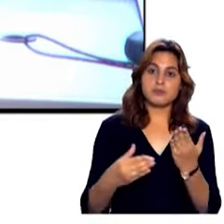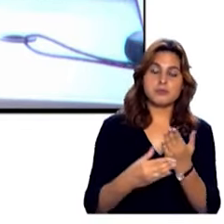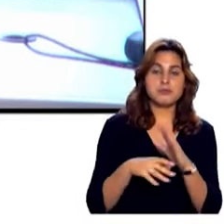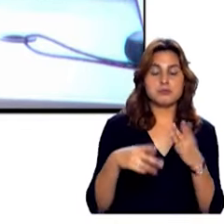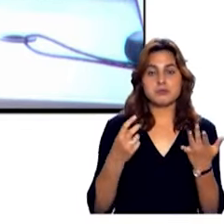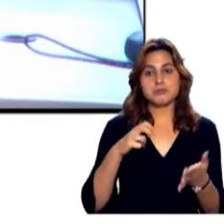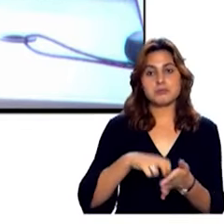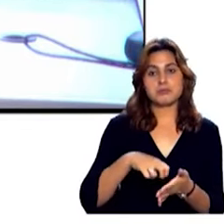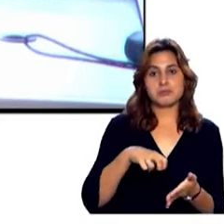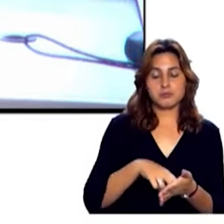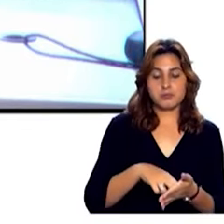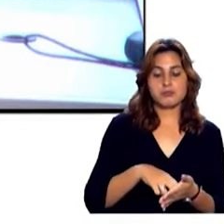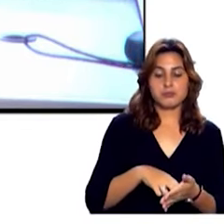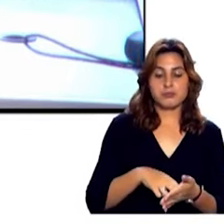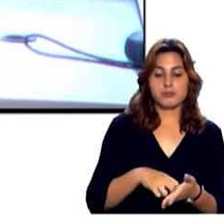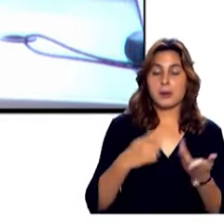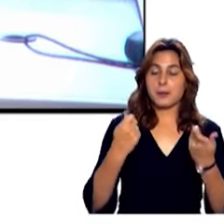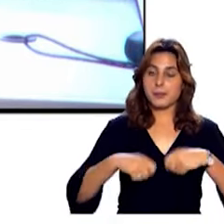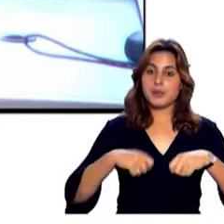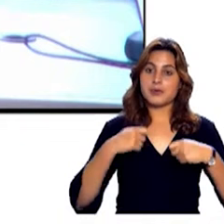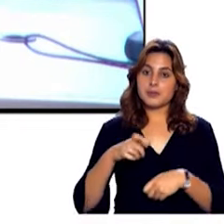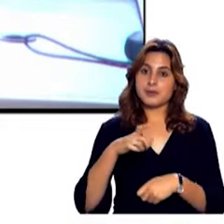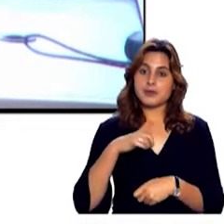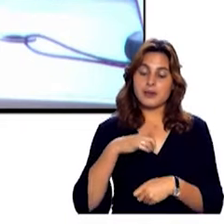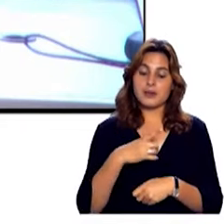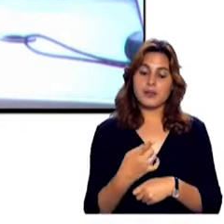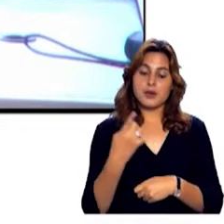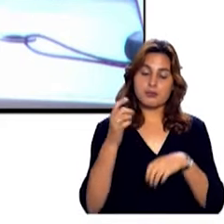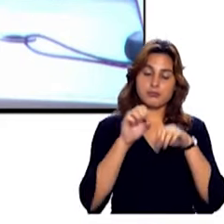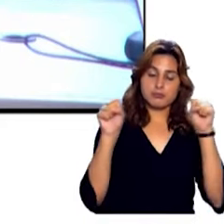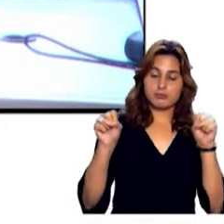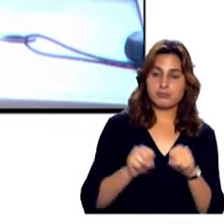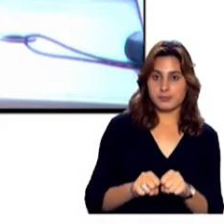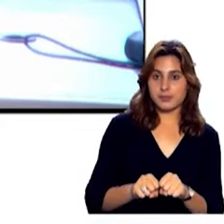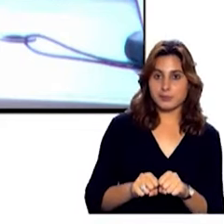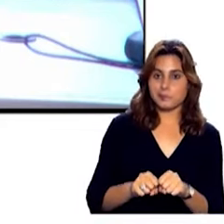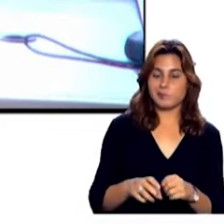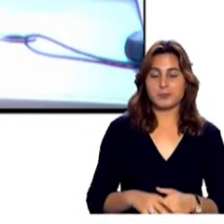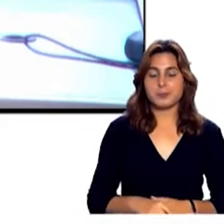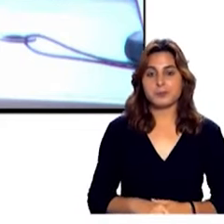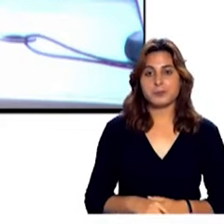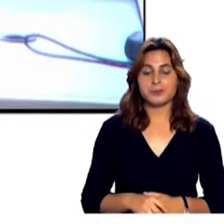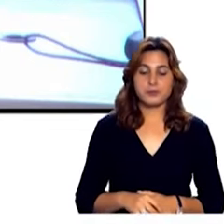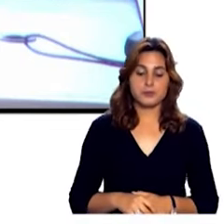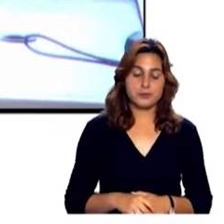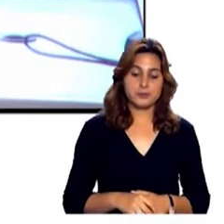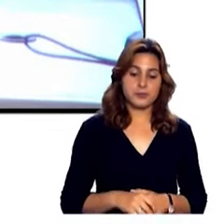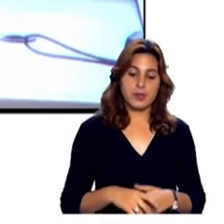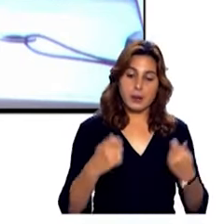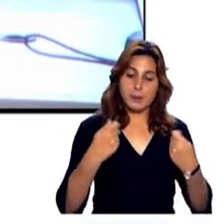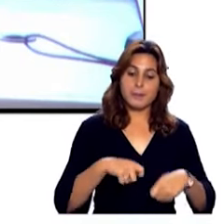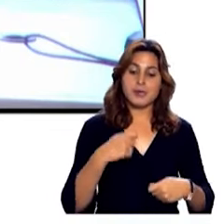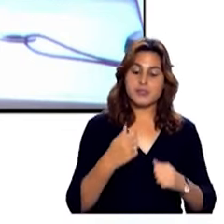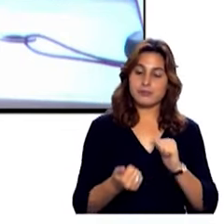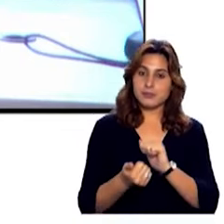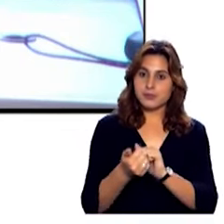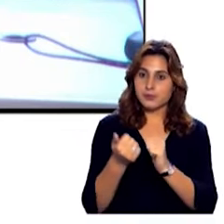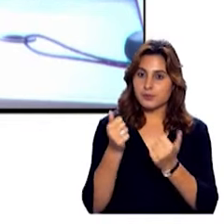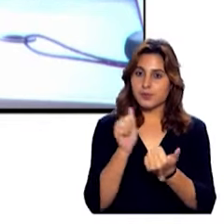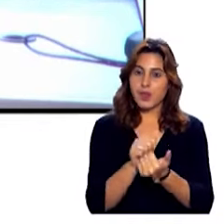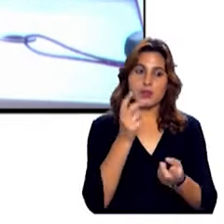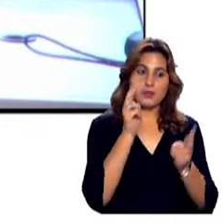systémique aussi bien parler du filtrage du pourvoi devant la cour de cassation amne nécessairement à